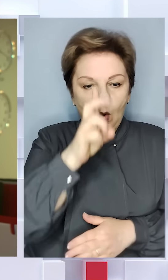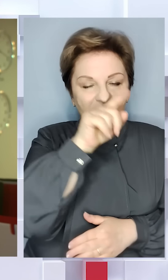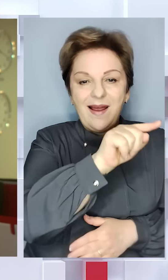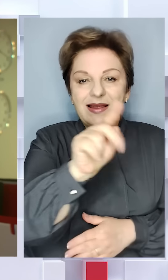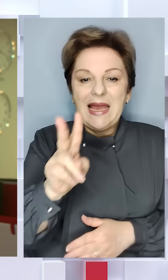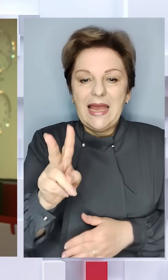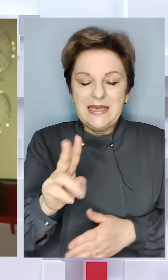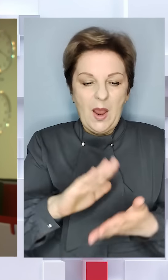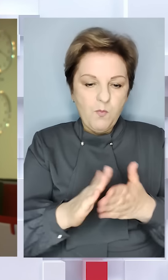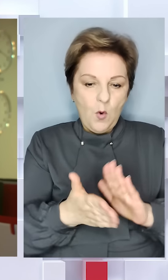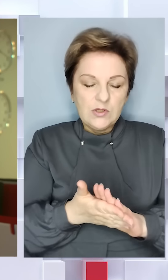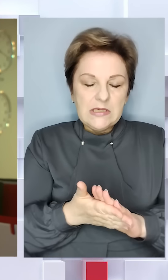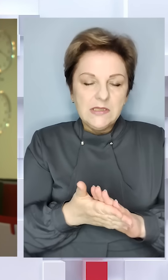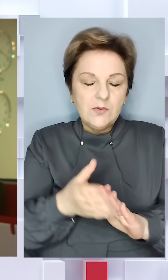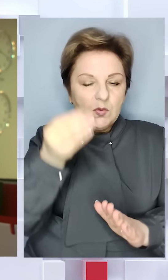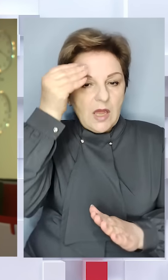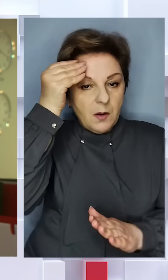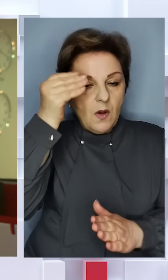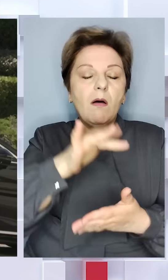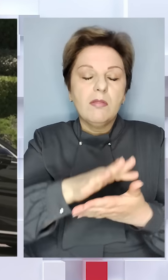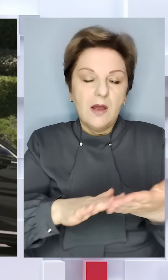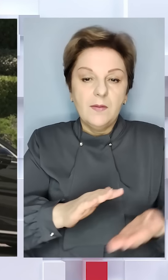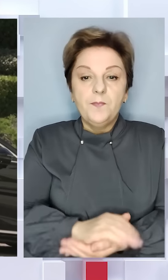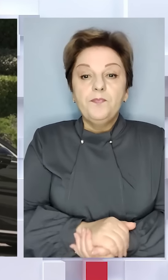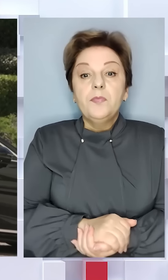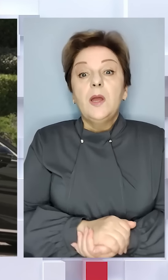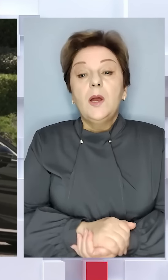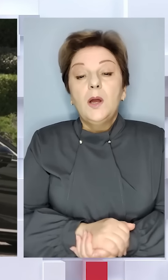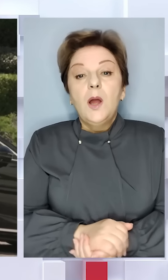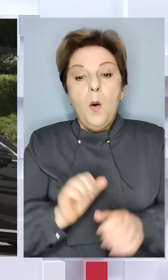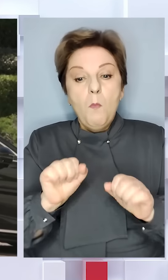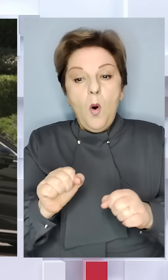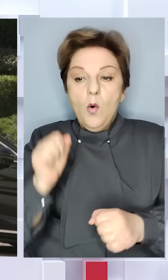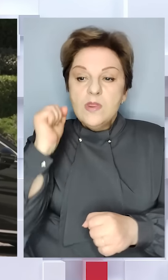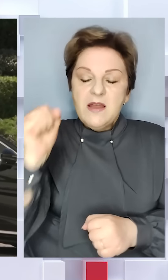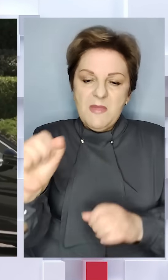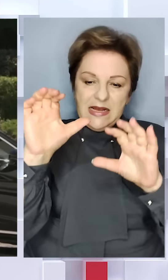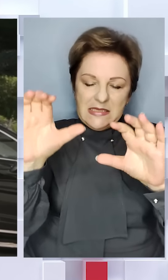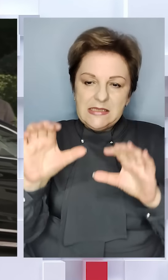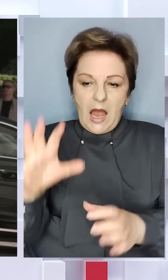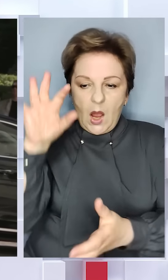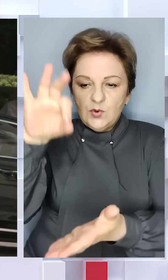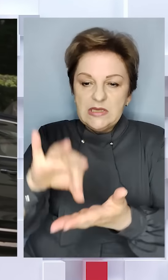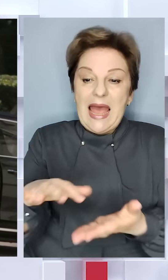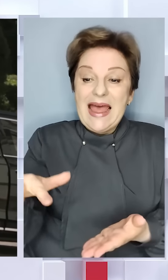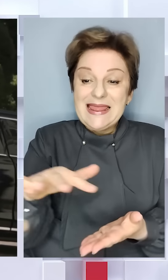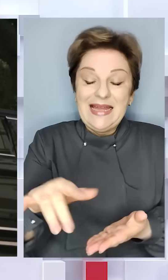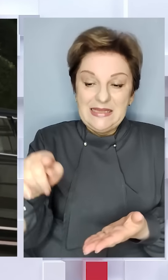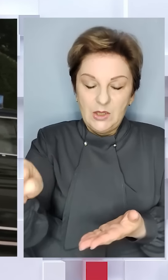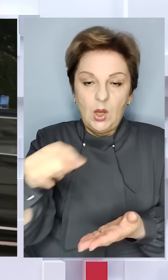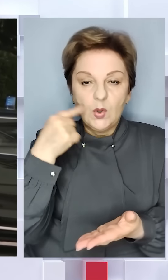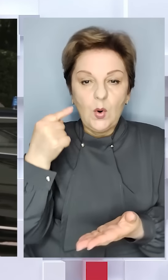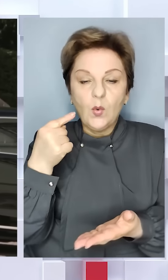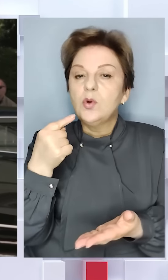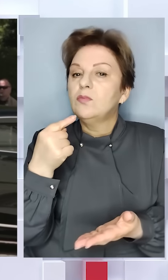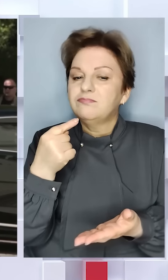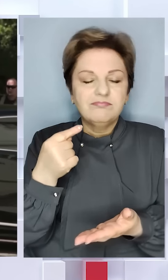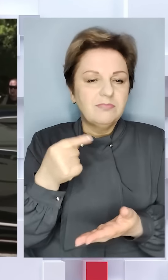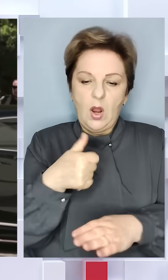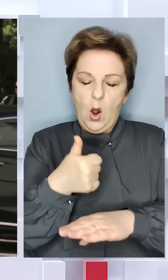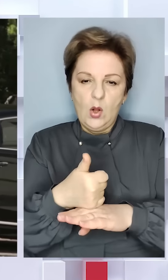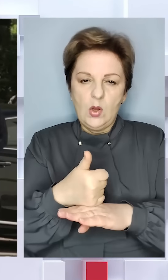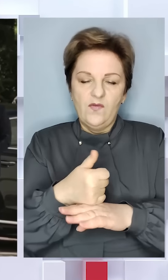займає, дивіться далі у сюжеті. Тема можливості бити по законних цілях на території Росії проходить